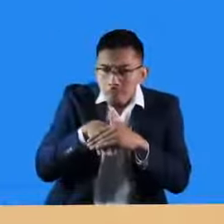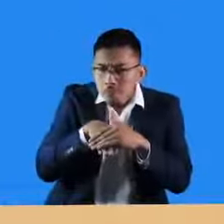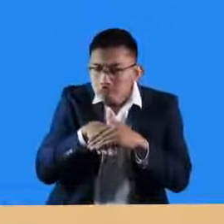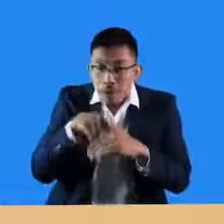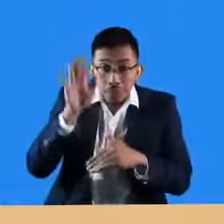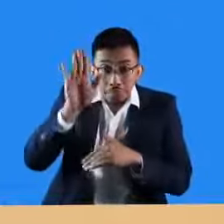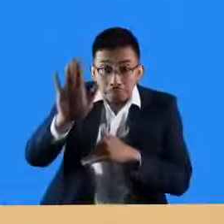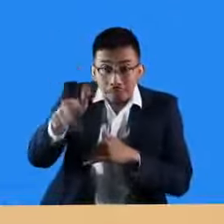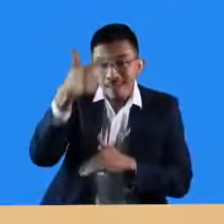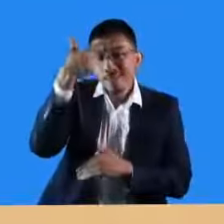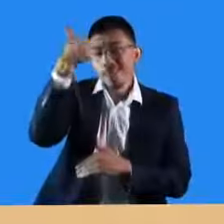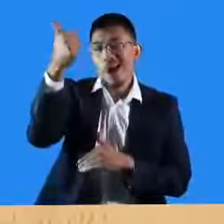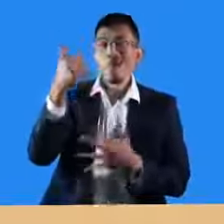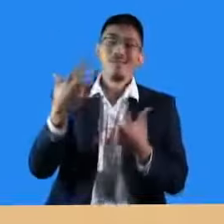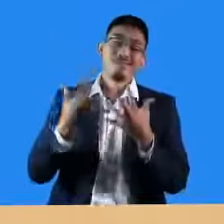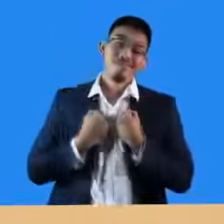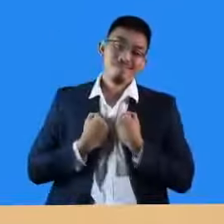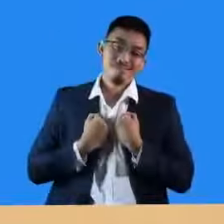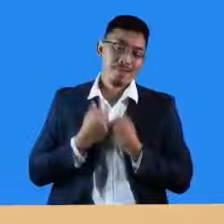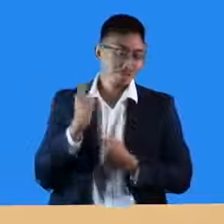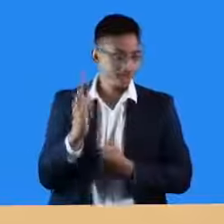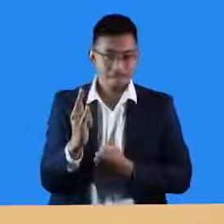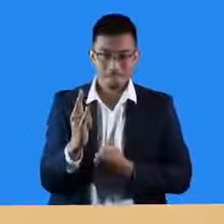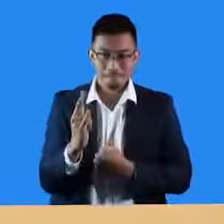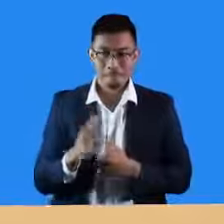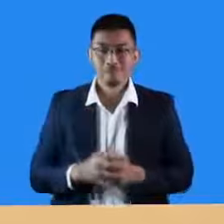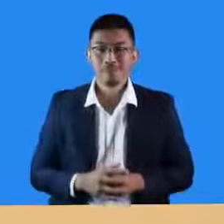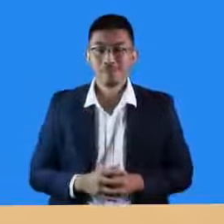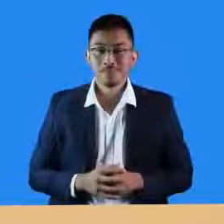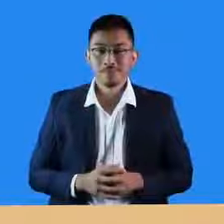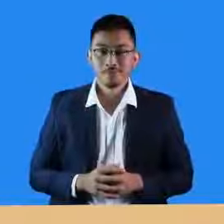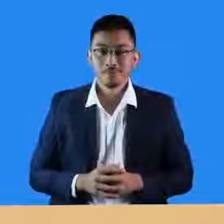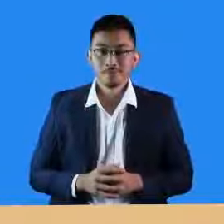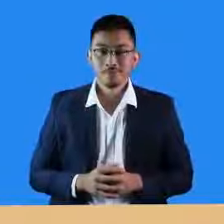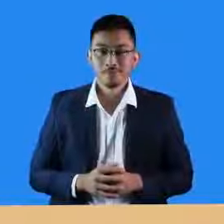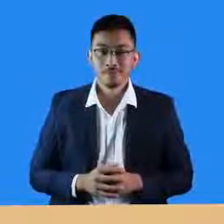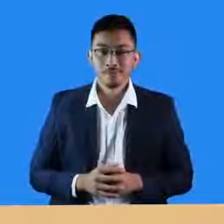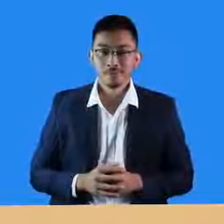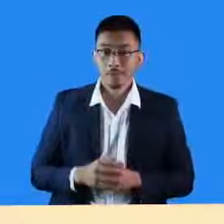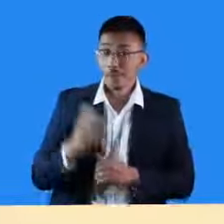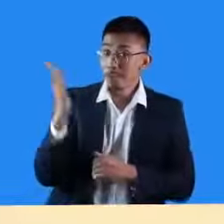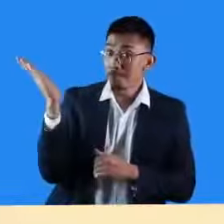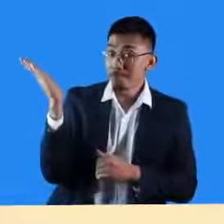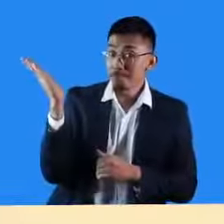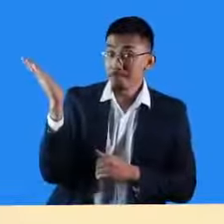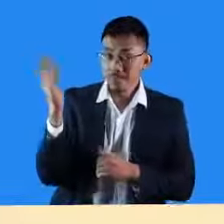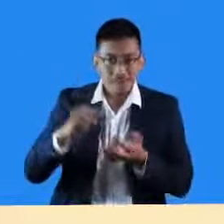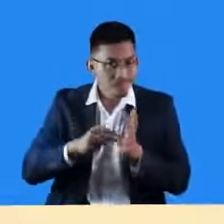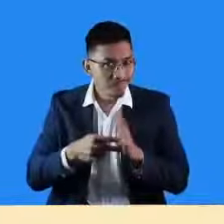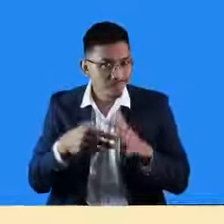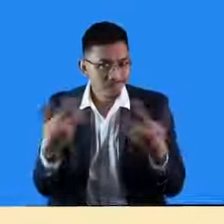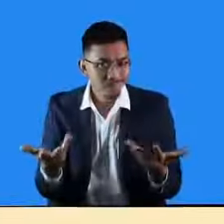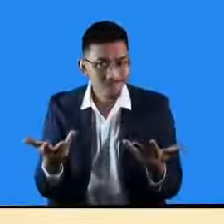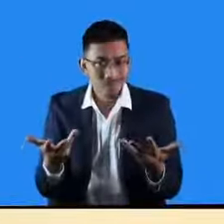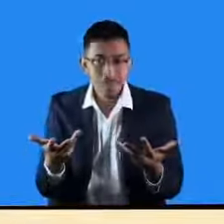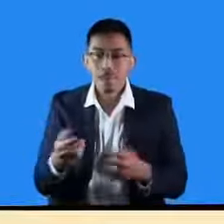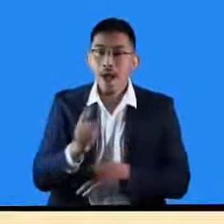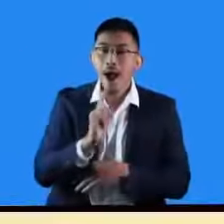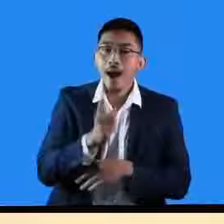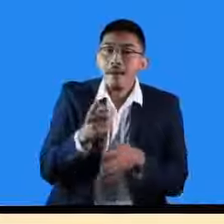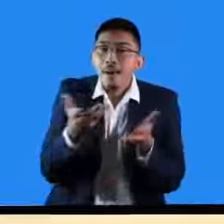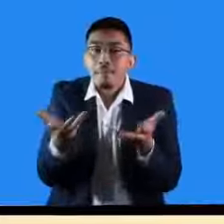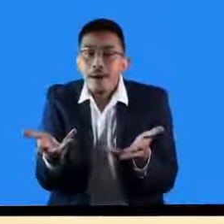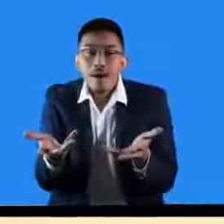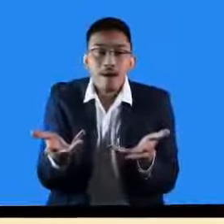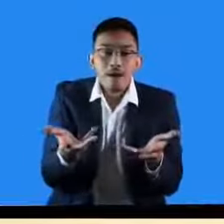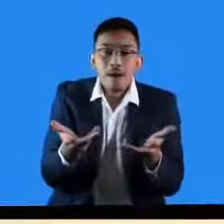ima pinar hajob, yang berarti apa yang ada, itu sajalah yang disyukuri. Landit porhot gota nisimar